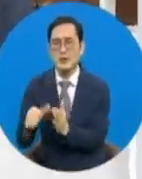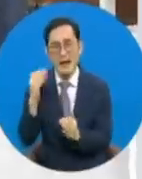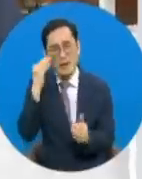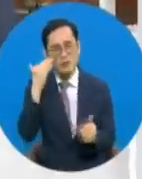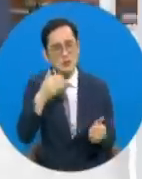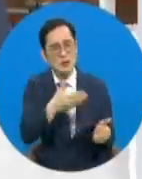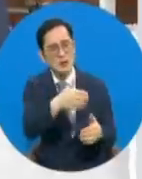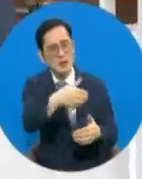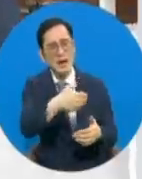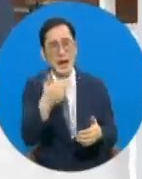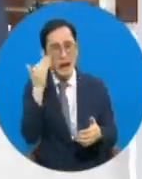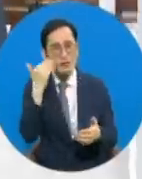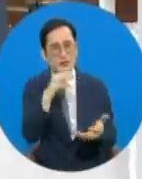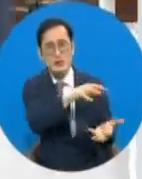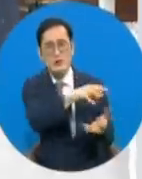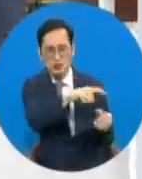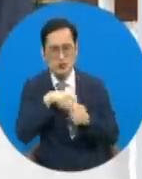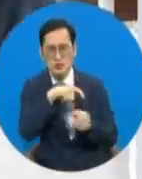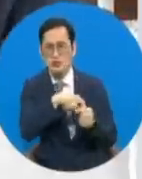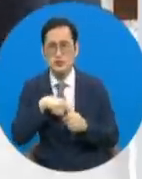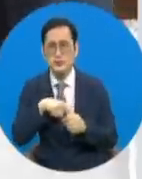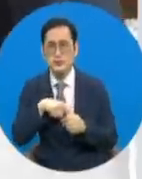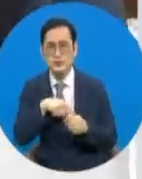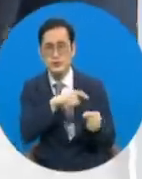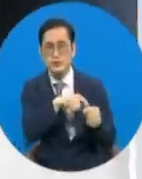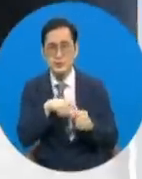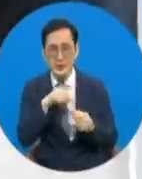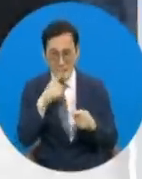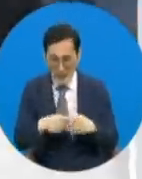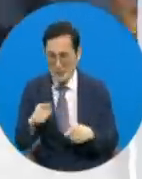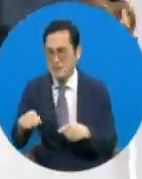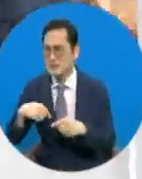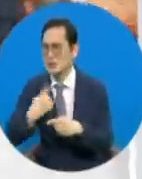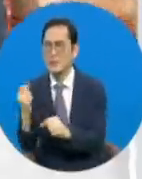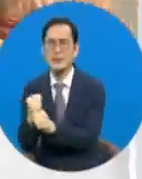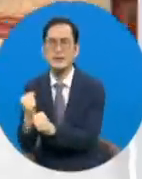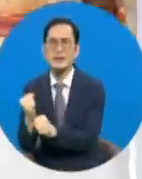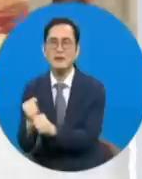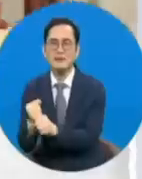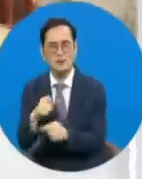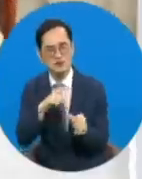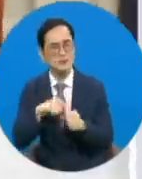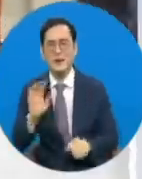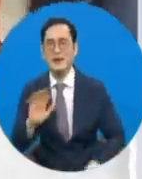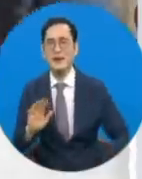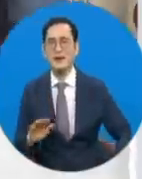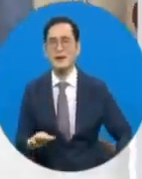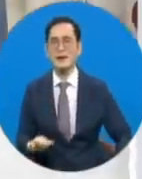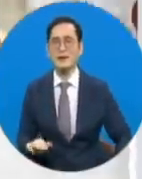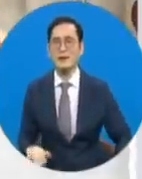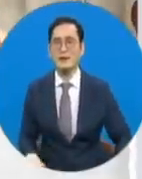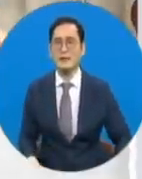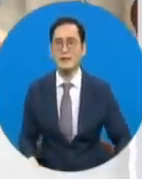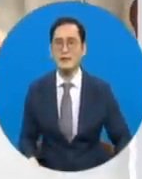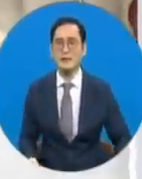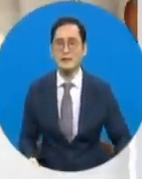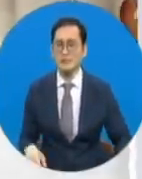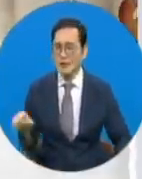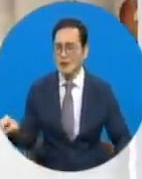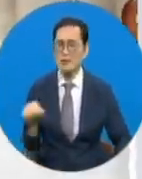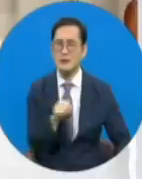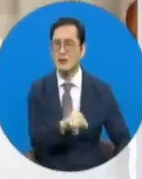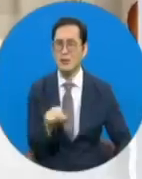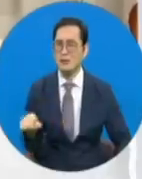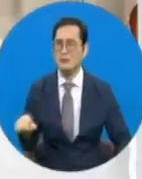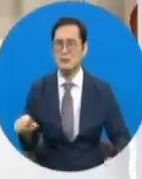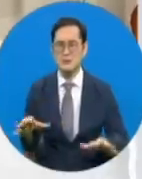심해진 거지 탈중국화가 원인이 아니거든요. 아마 본인 입장에서는 이제 후쿠시마 오염수와 관련해서 이제 이런 부분을 좀